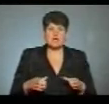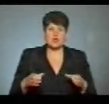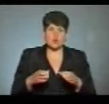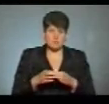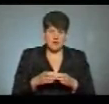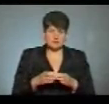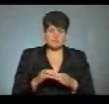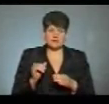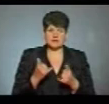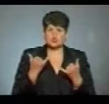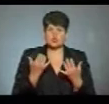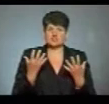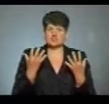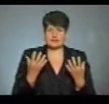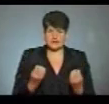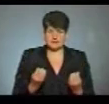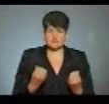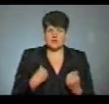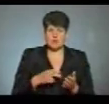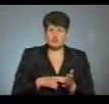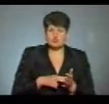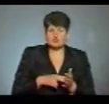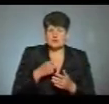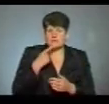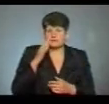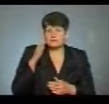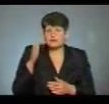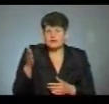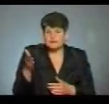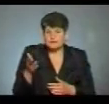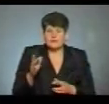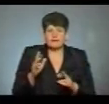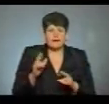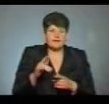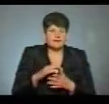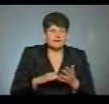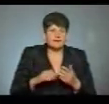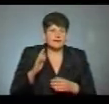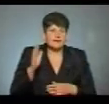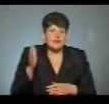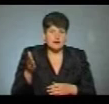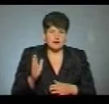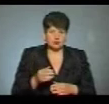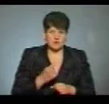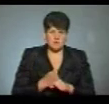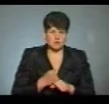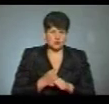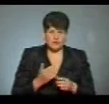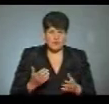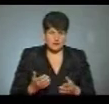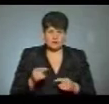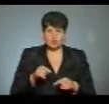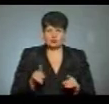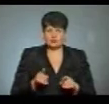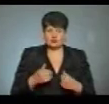І на сьогоднішній день я боюся прогнозувати, як далі будемо працювати, тому що